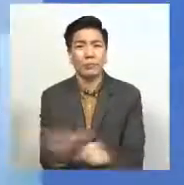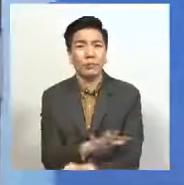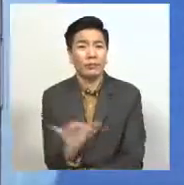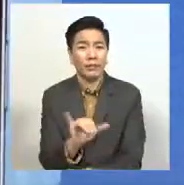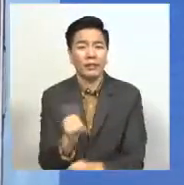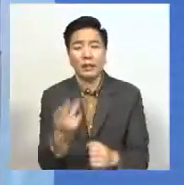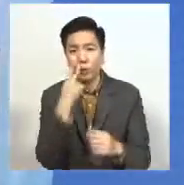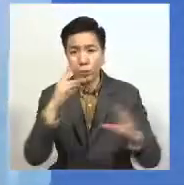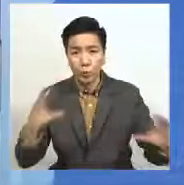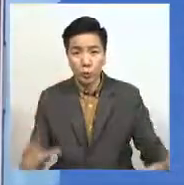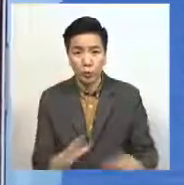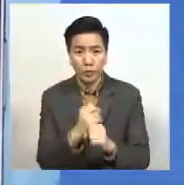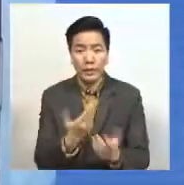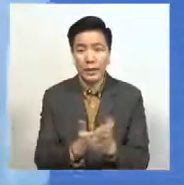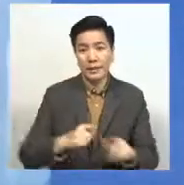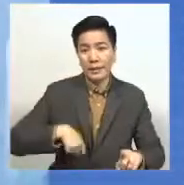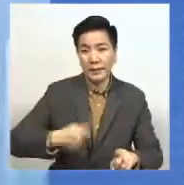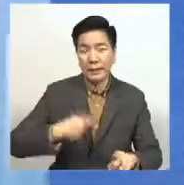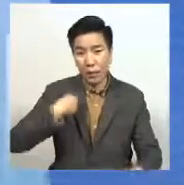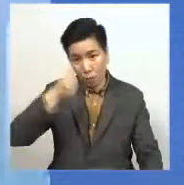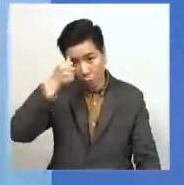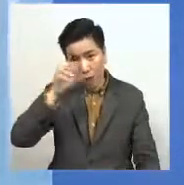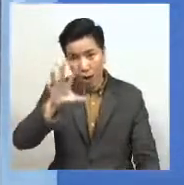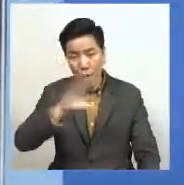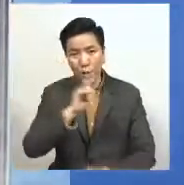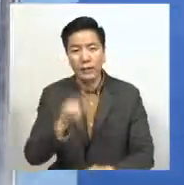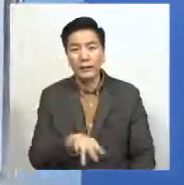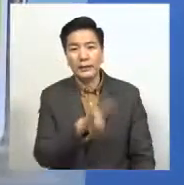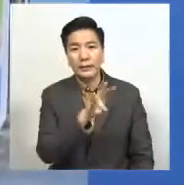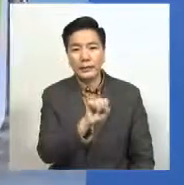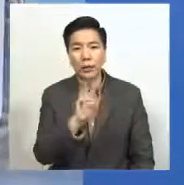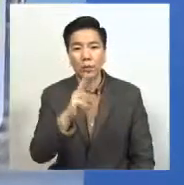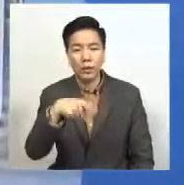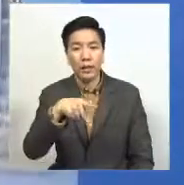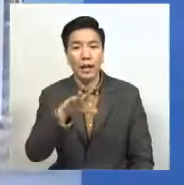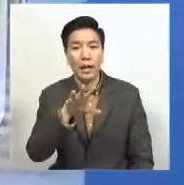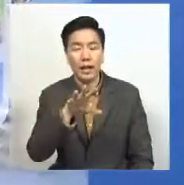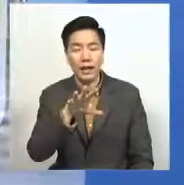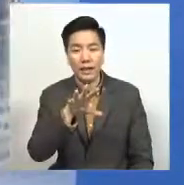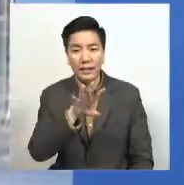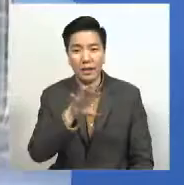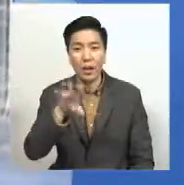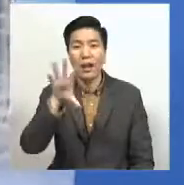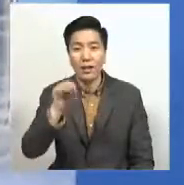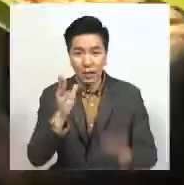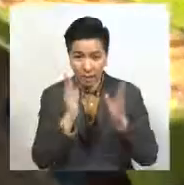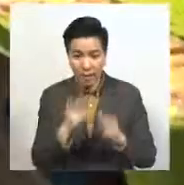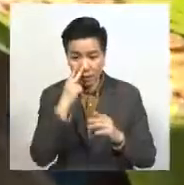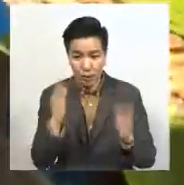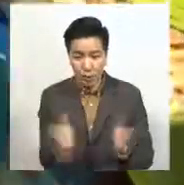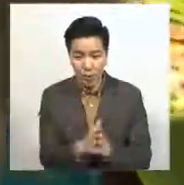ะส่วนภาพรวมการใช้จ่าย5วันแรกค่ะมีผู้ใช้สิทธิ์ 76,450 คนยอดใช้จ่าย